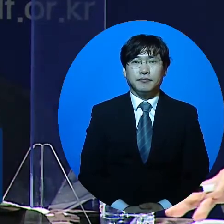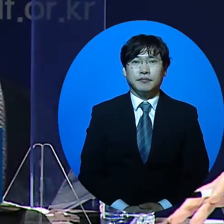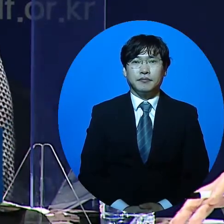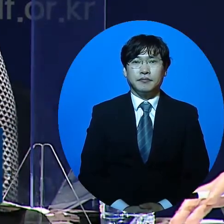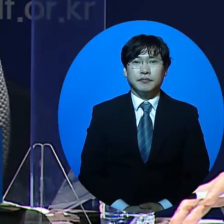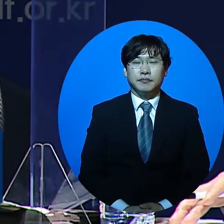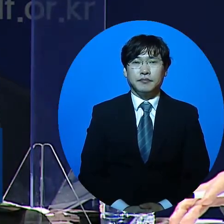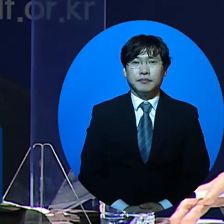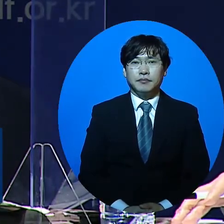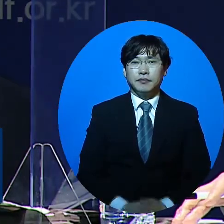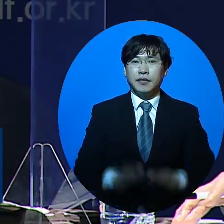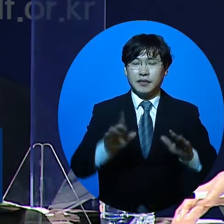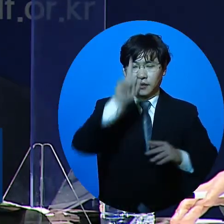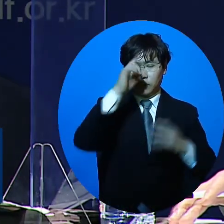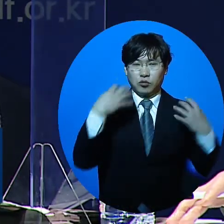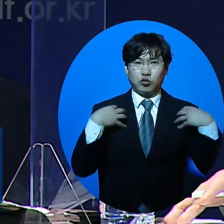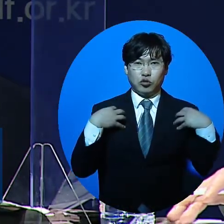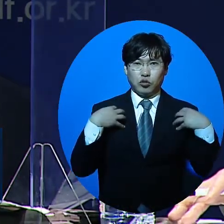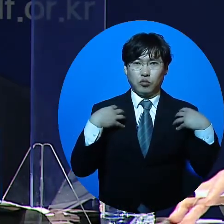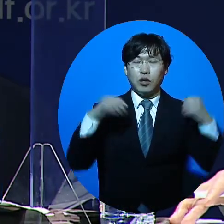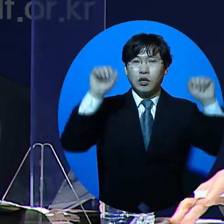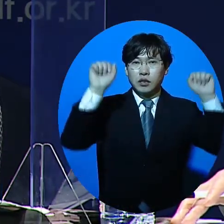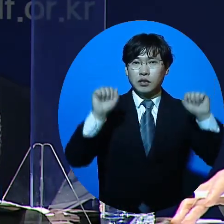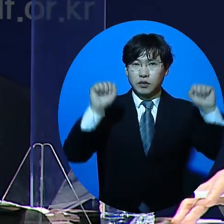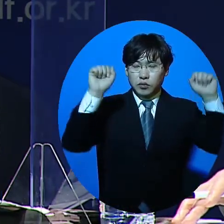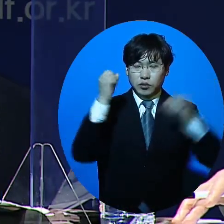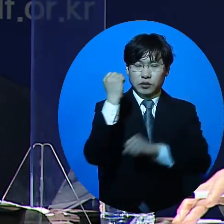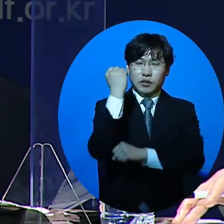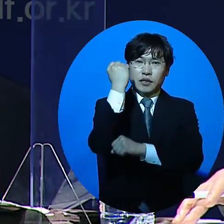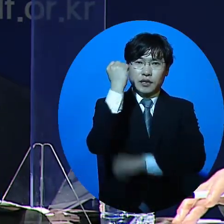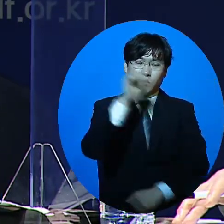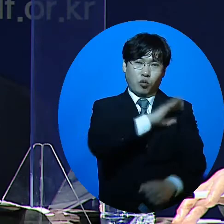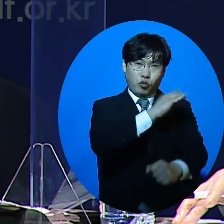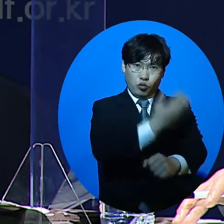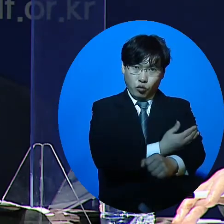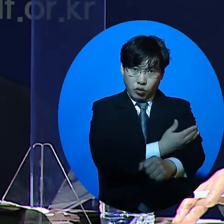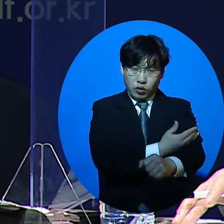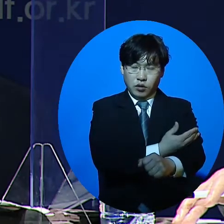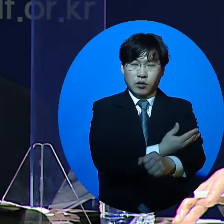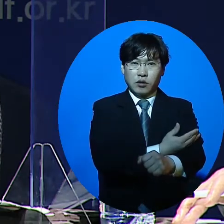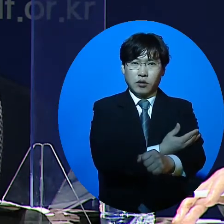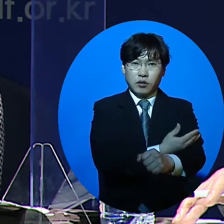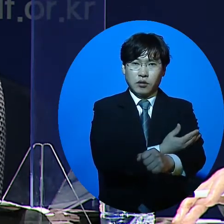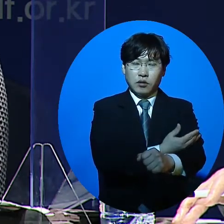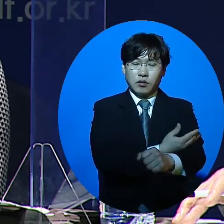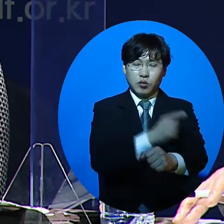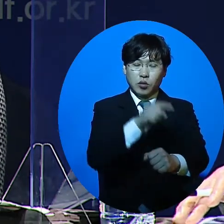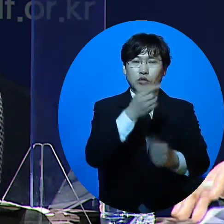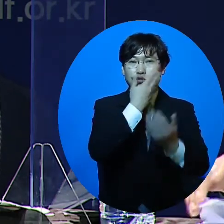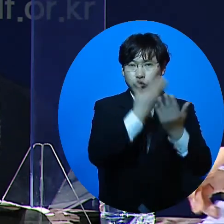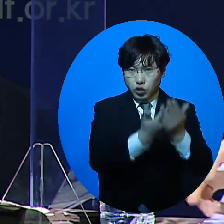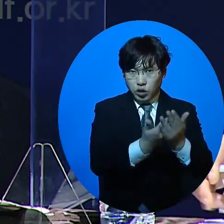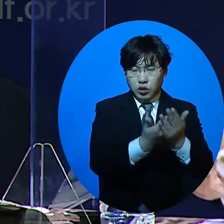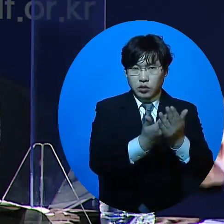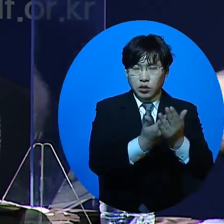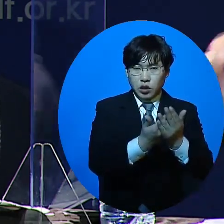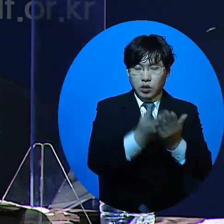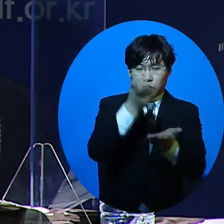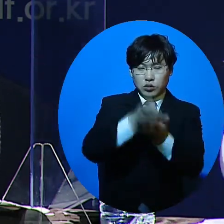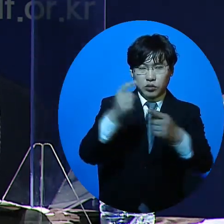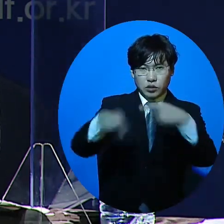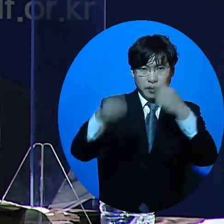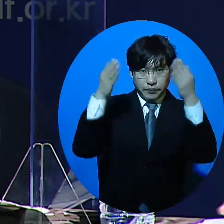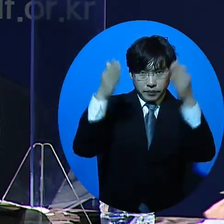지금 현 정부의 스포츠 기본권을 중요하게 여기고 정책 방향을